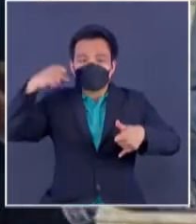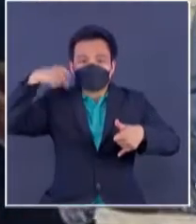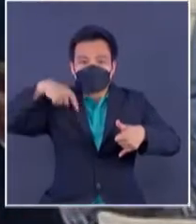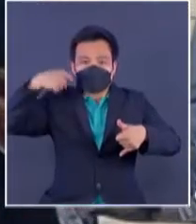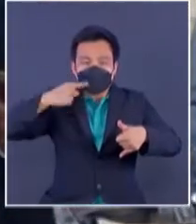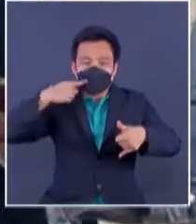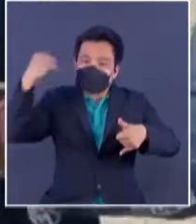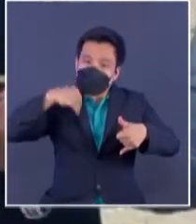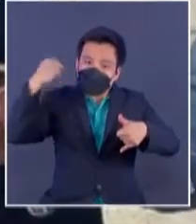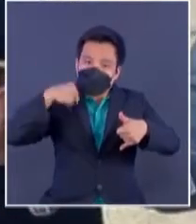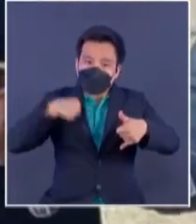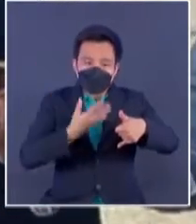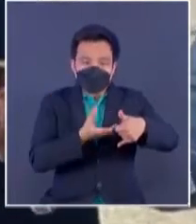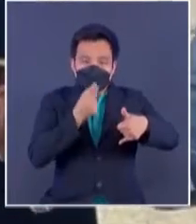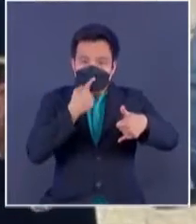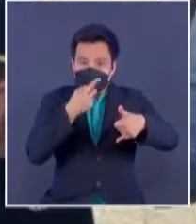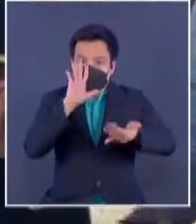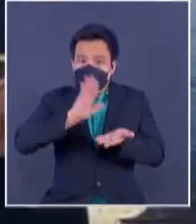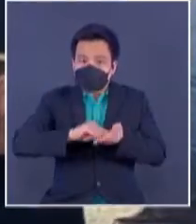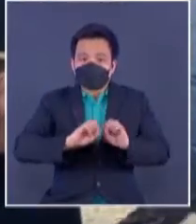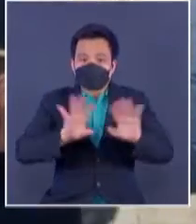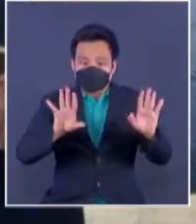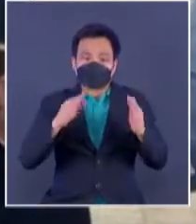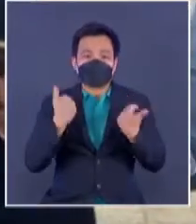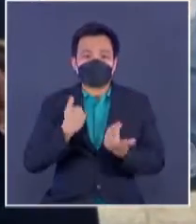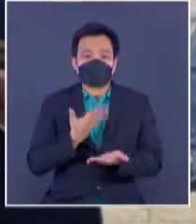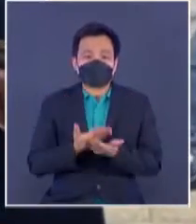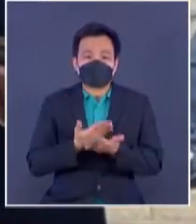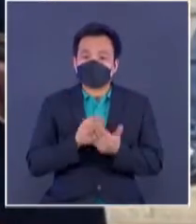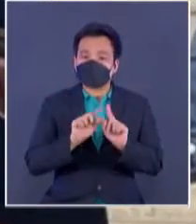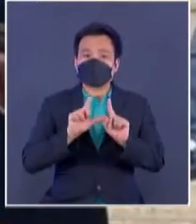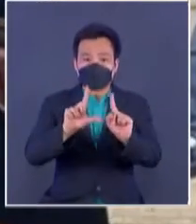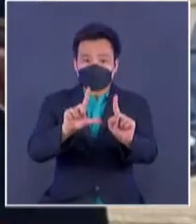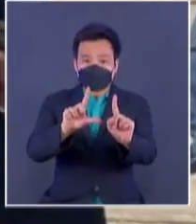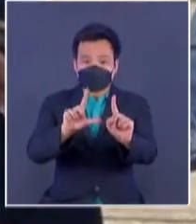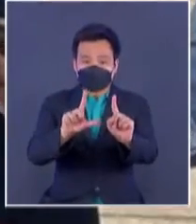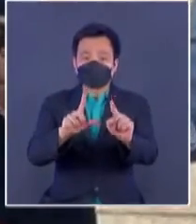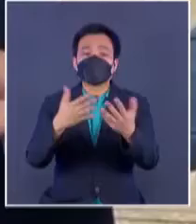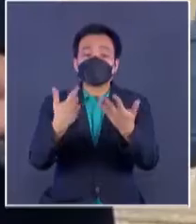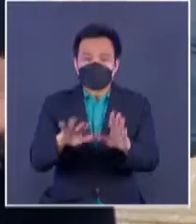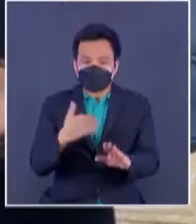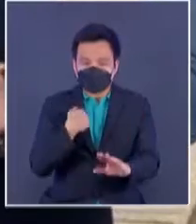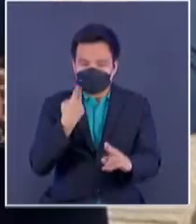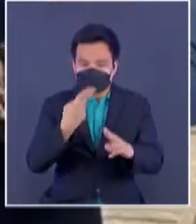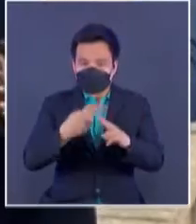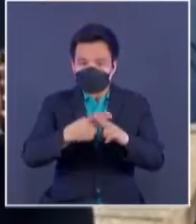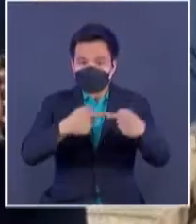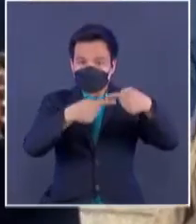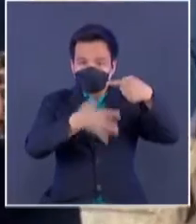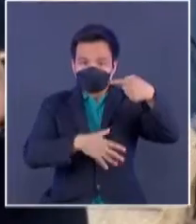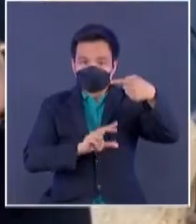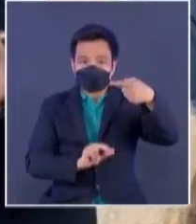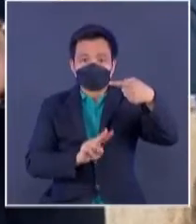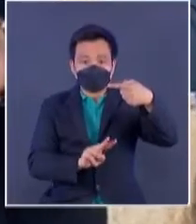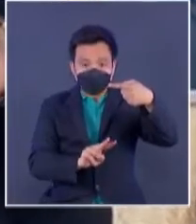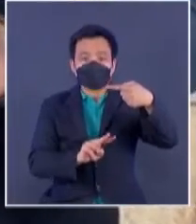แล้วก็ชัดเจนมากที่สุดค่ะเบื้องต้นเนี่ยจะเรียกค่าเสียหายจำนวน1ล้านบาทนะคะแต่ก็ยังมีรายชื่ออีก32คนด้วย